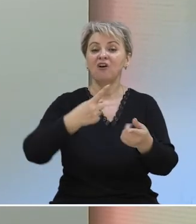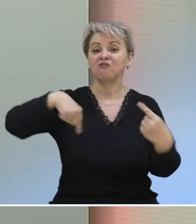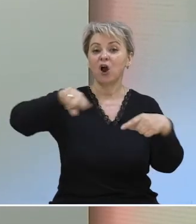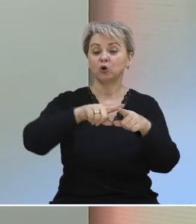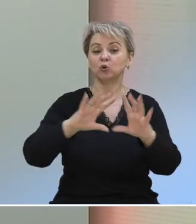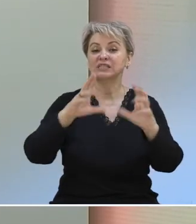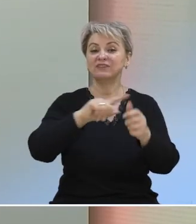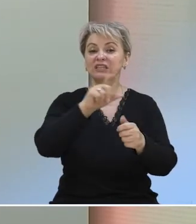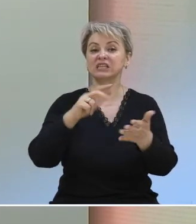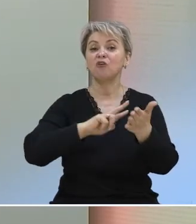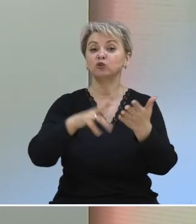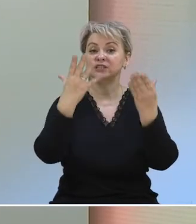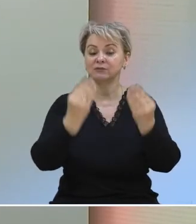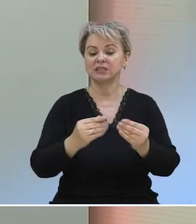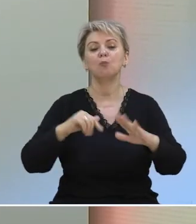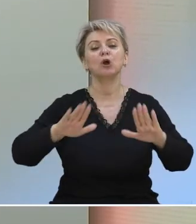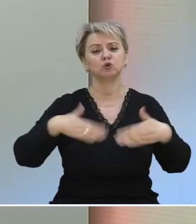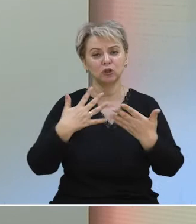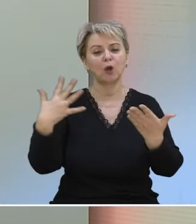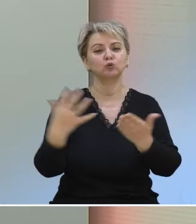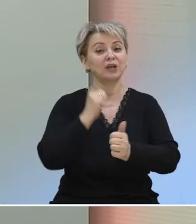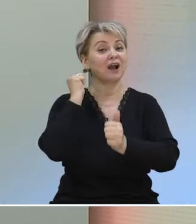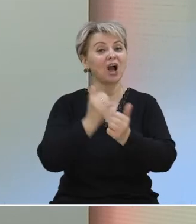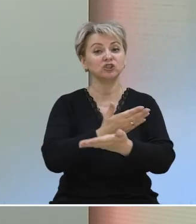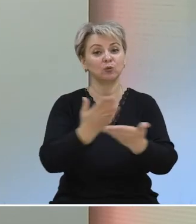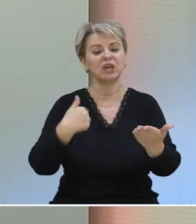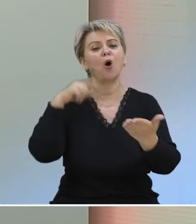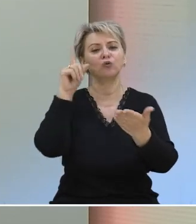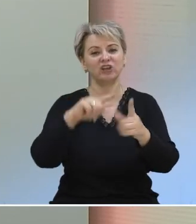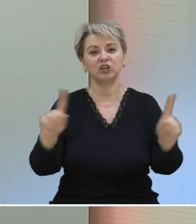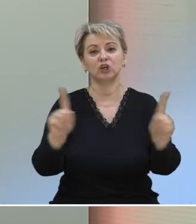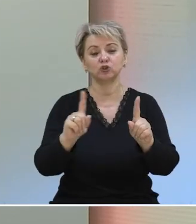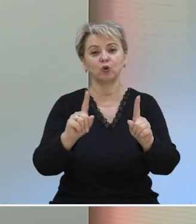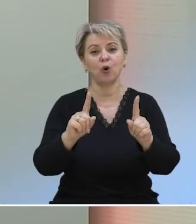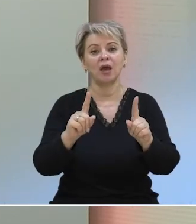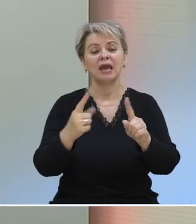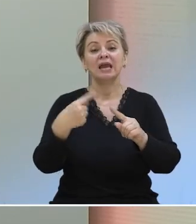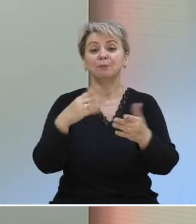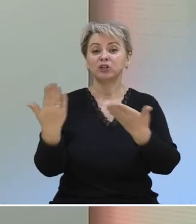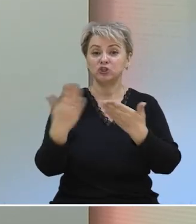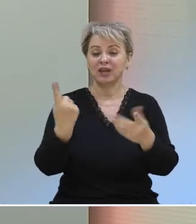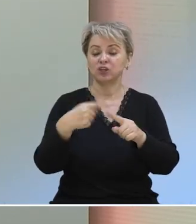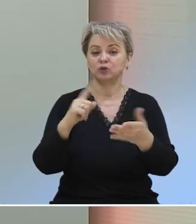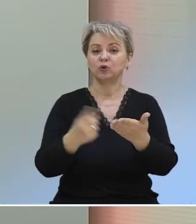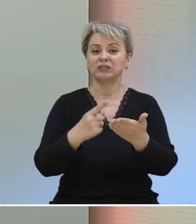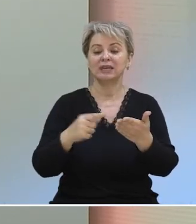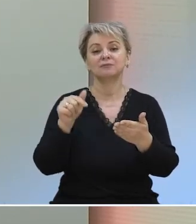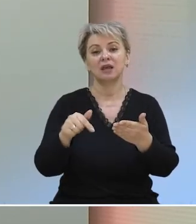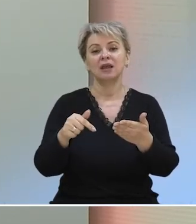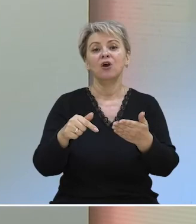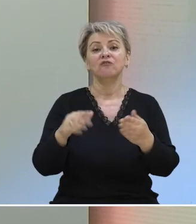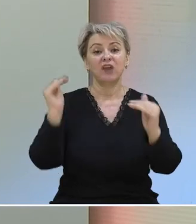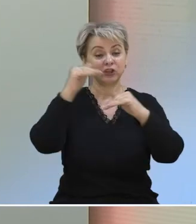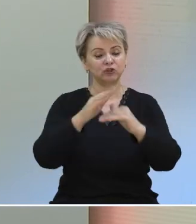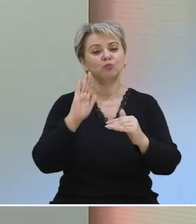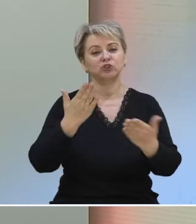приключенческого романа «Вокруг света за 80 дней»? Мы желаем удачи каждому из вас. Я уверена, что почитать эту книжку